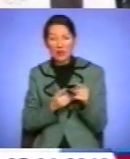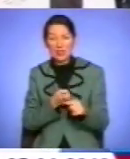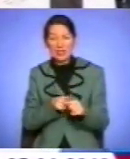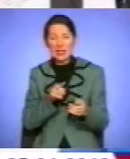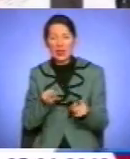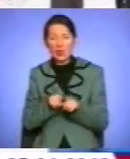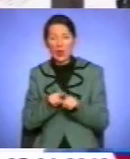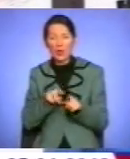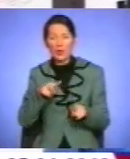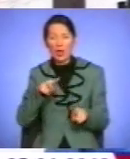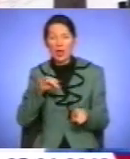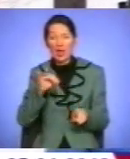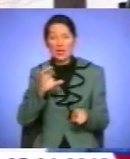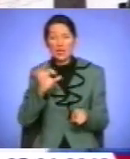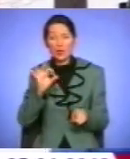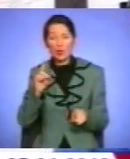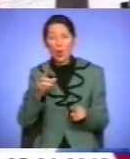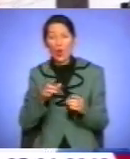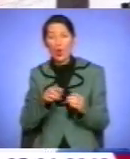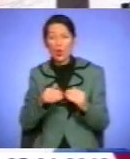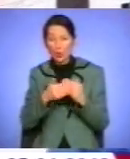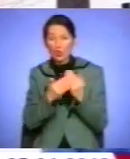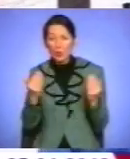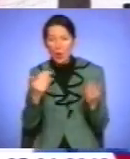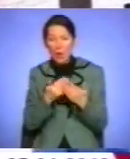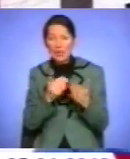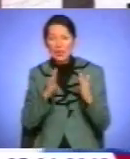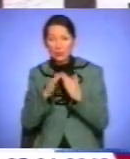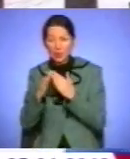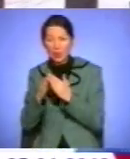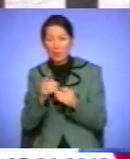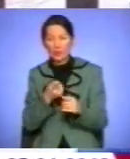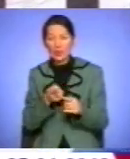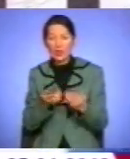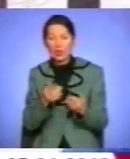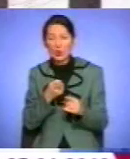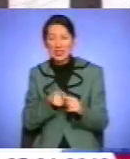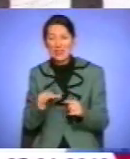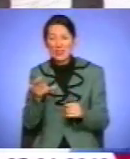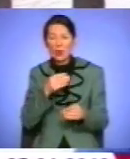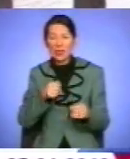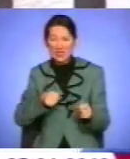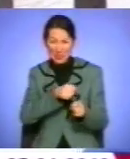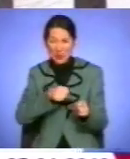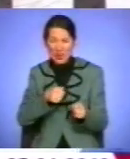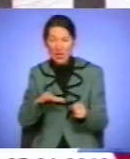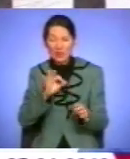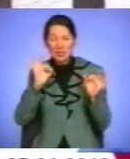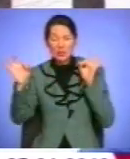житловим будинком. Якщо це все спіляти, то тоді всі ця пил,